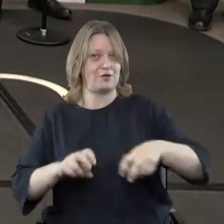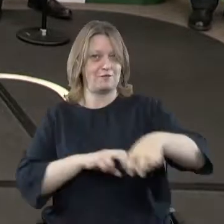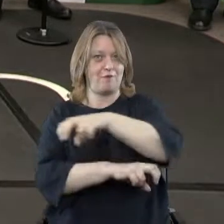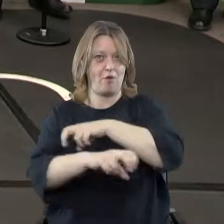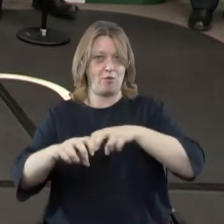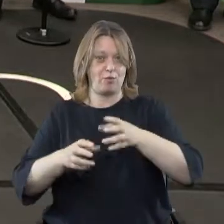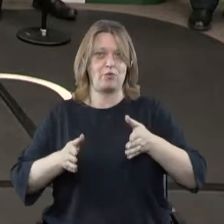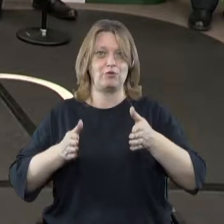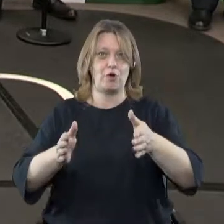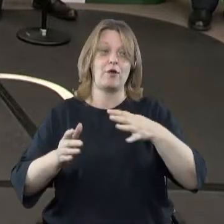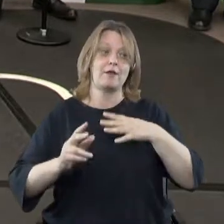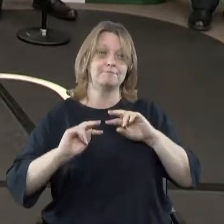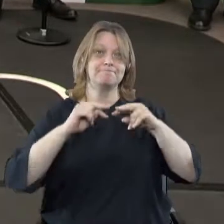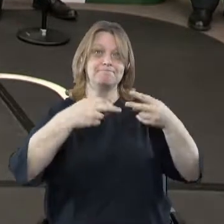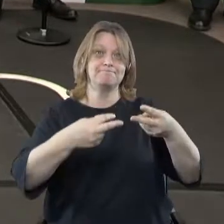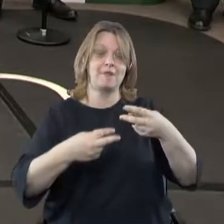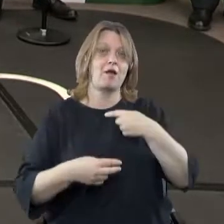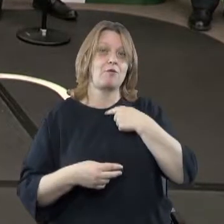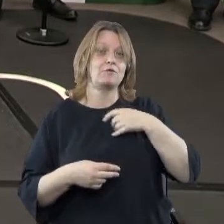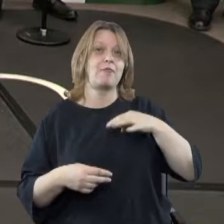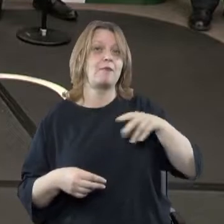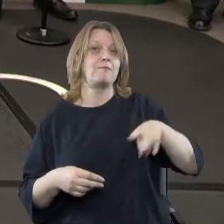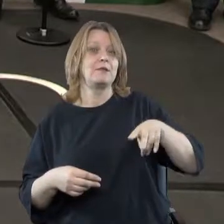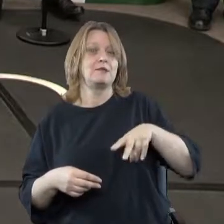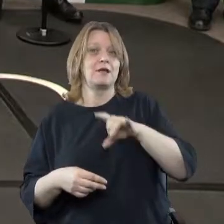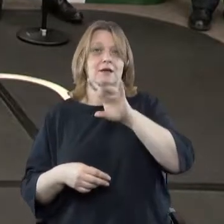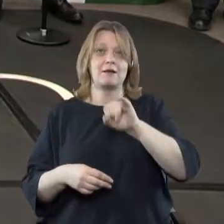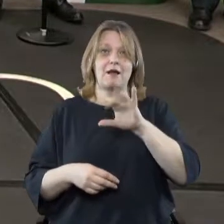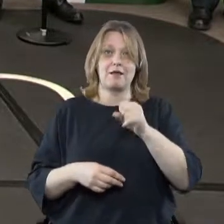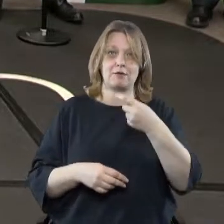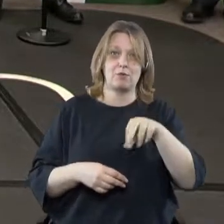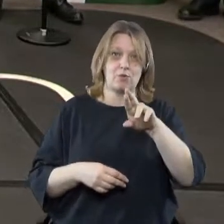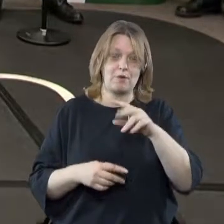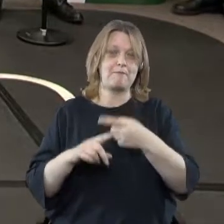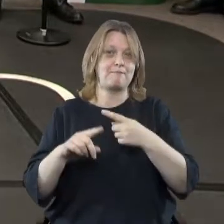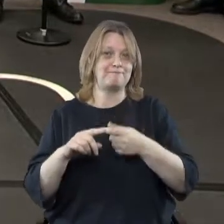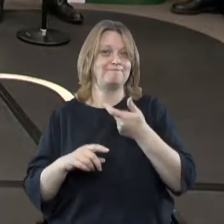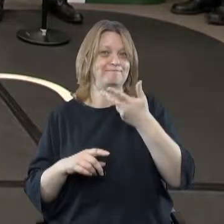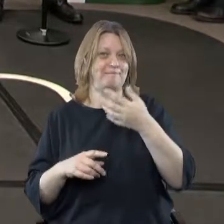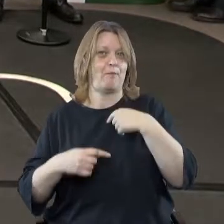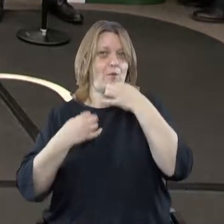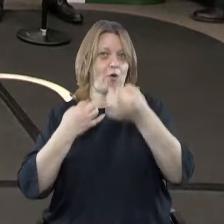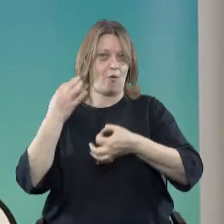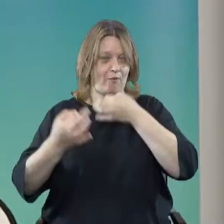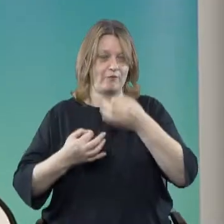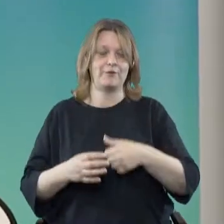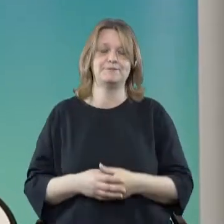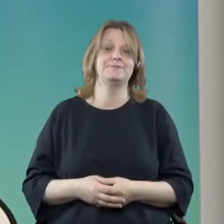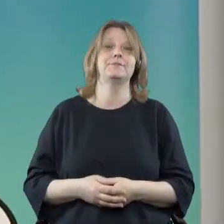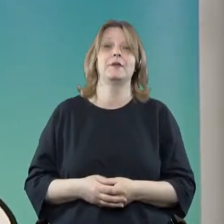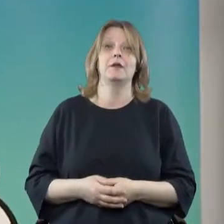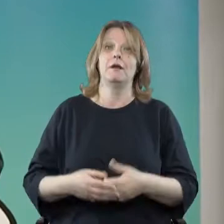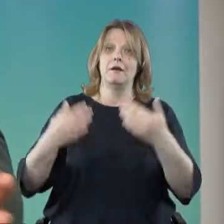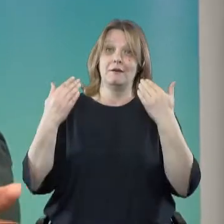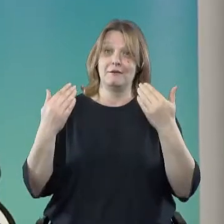Przekazuję w tym momencie głos panu ministrowi Gajadurowi, który ma również kilka słów wam do powiedzenia. Dzień dobry, witam was bardzo